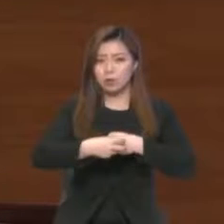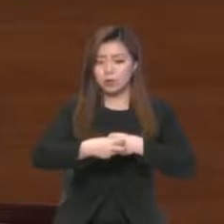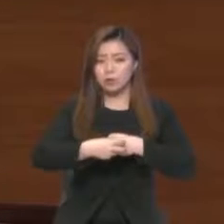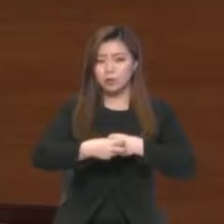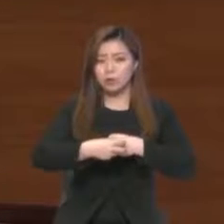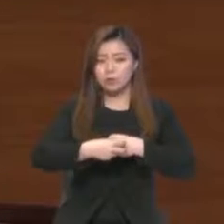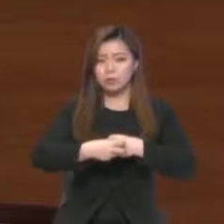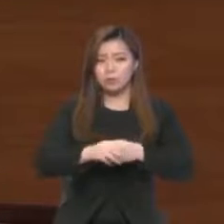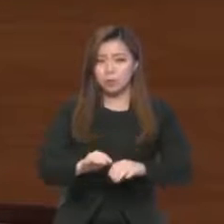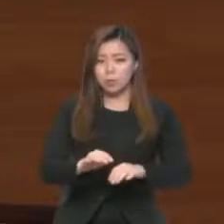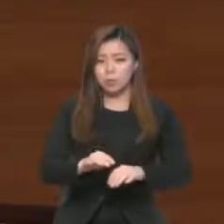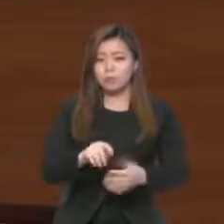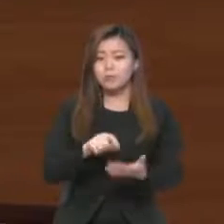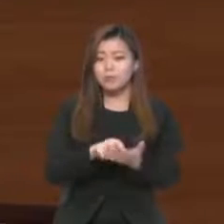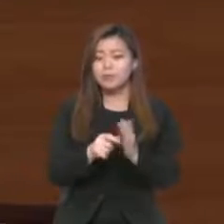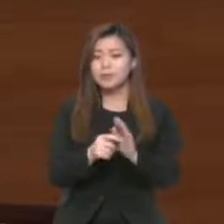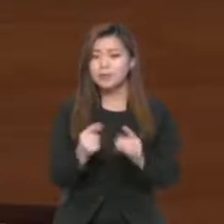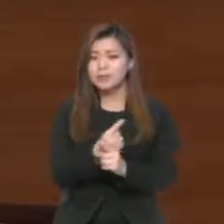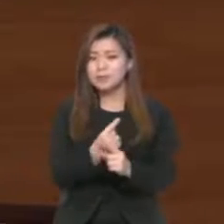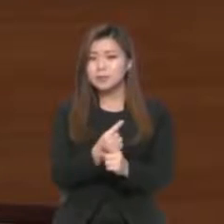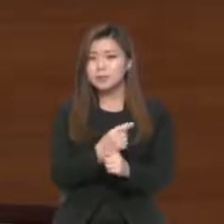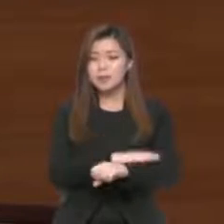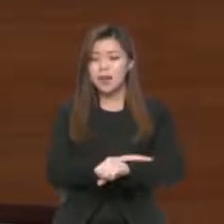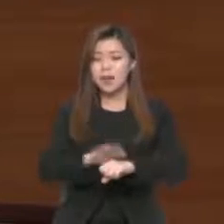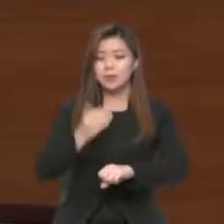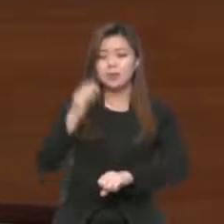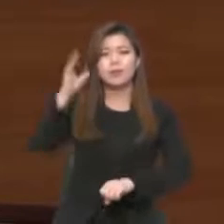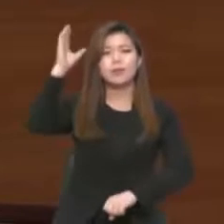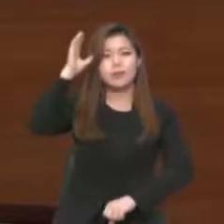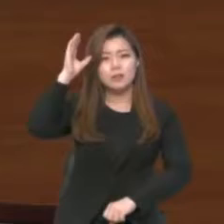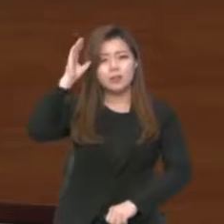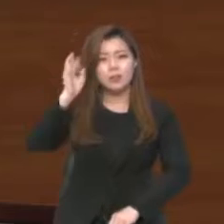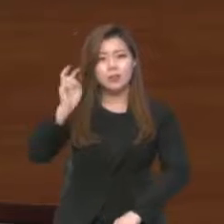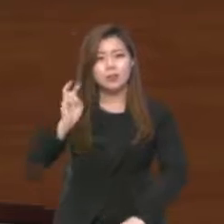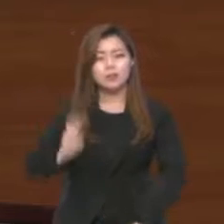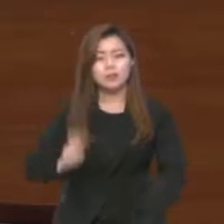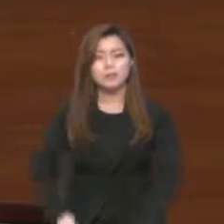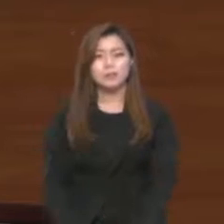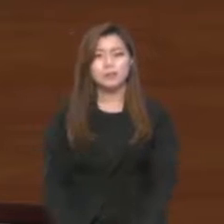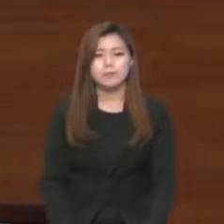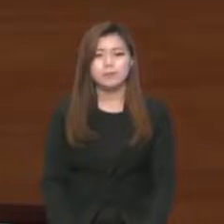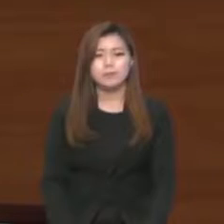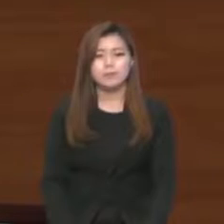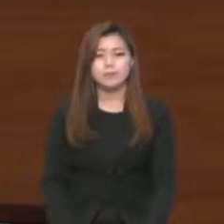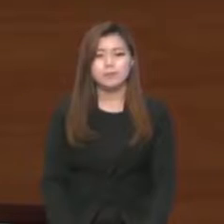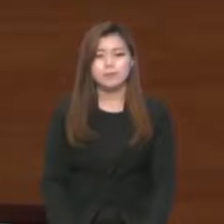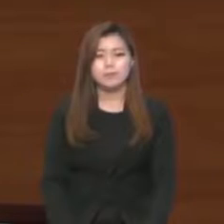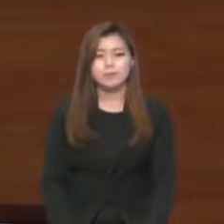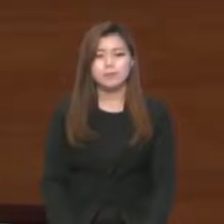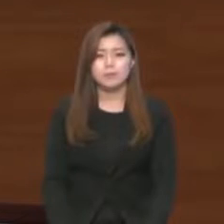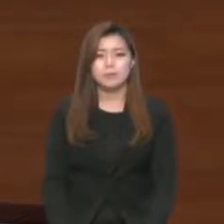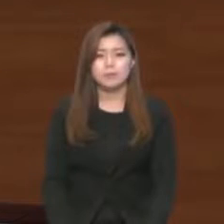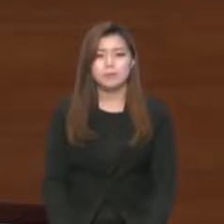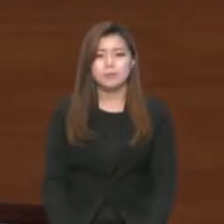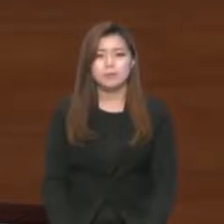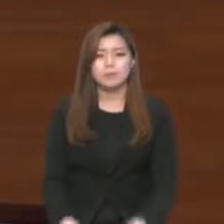적절한 진료를 받을 수 있기를 희망을 할 겁니다. 그런